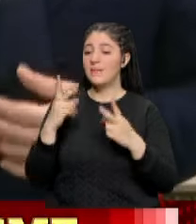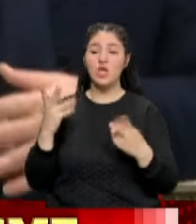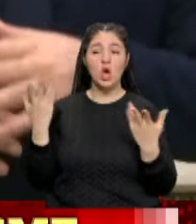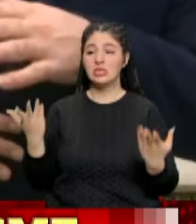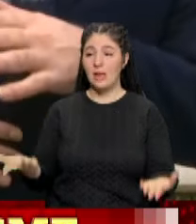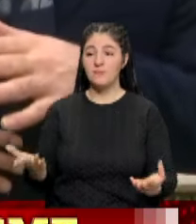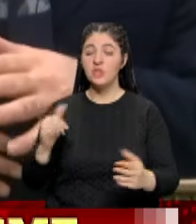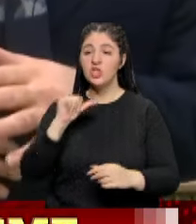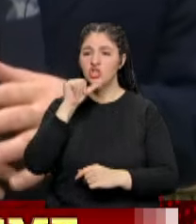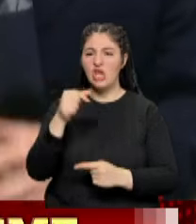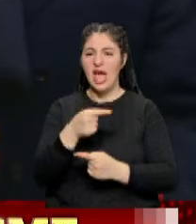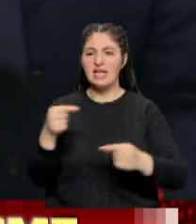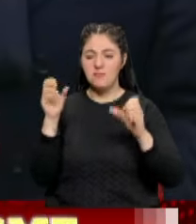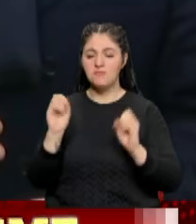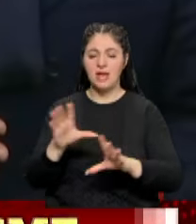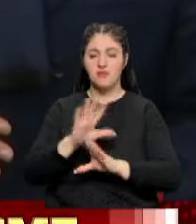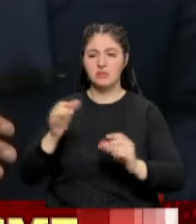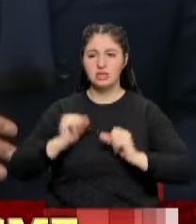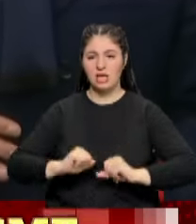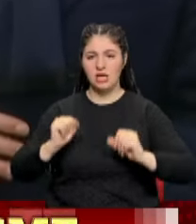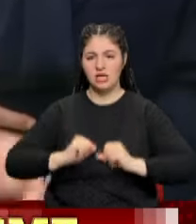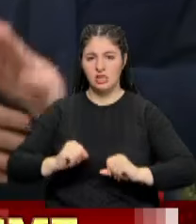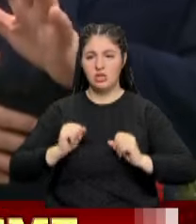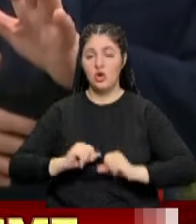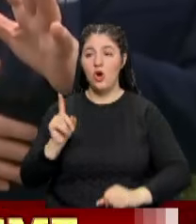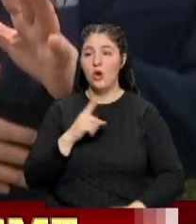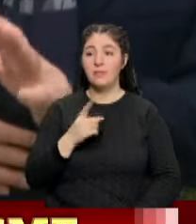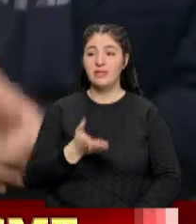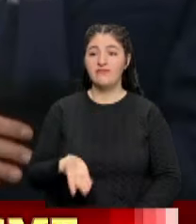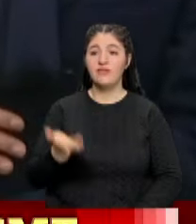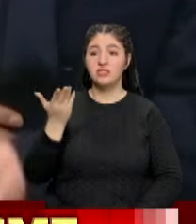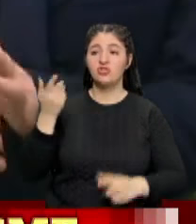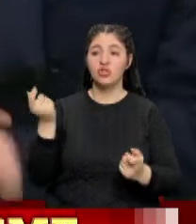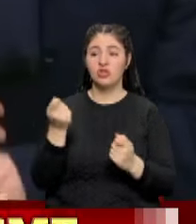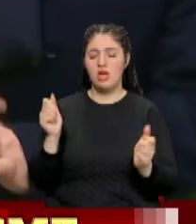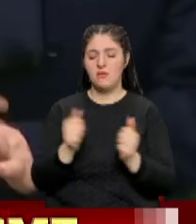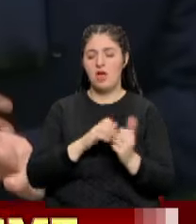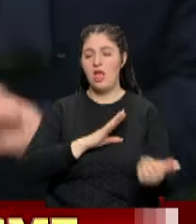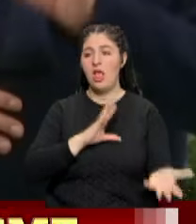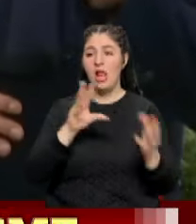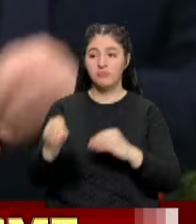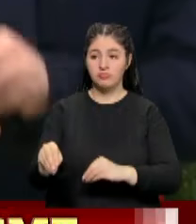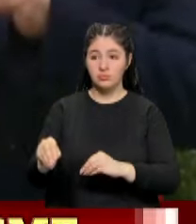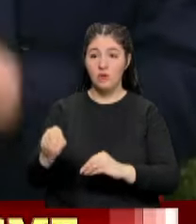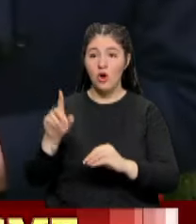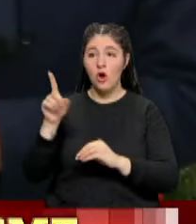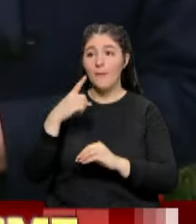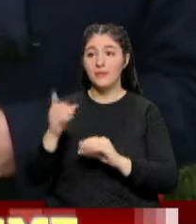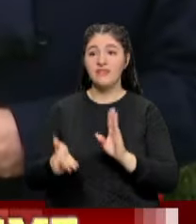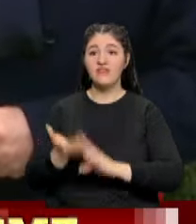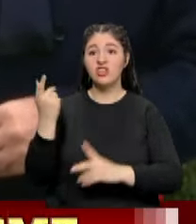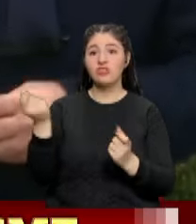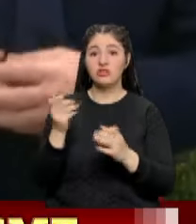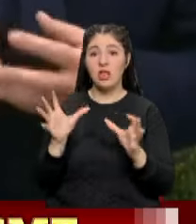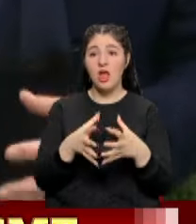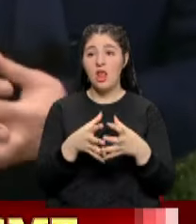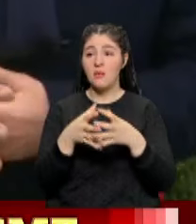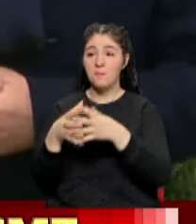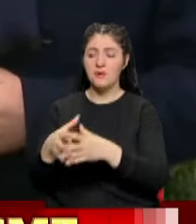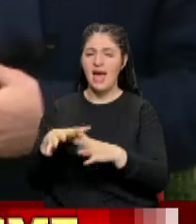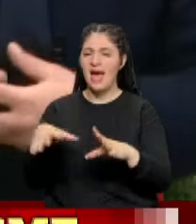yapabiliyorsak hiç eksik bırakmamaya gayret ederek 10 binin üzerinde çalışanımızla burada olduk. 10 binin üzerinde.